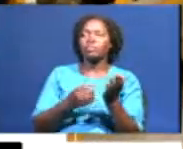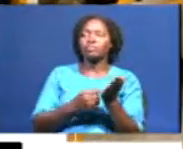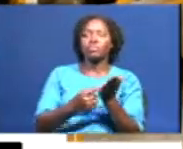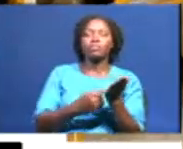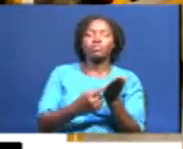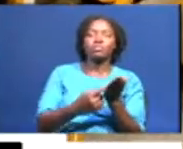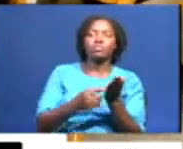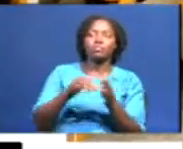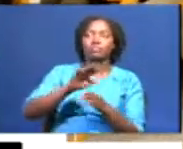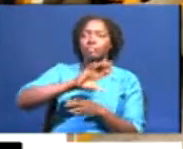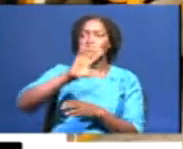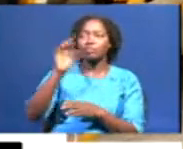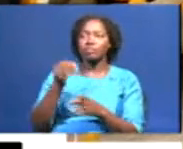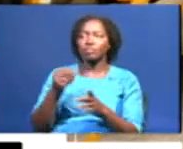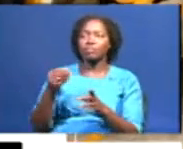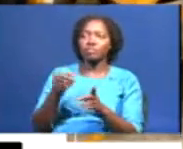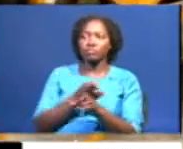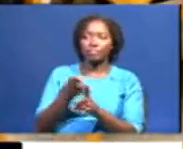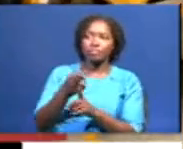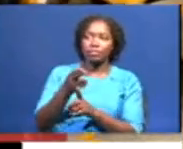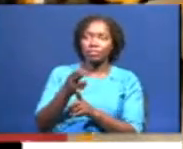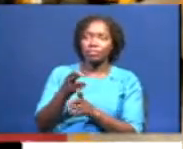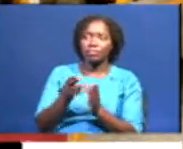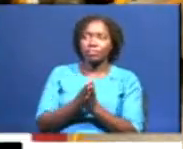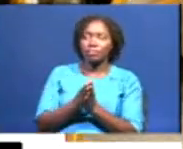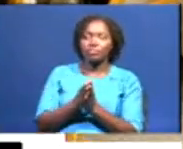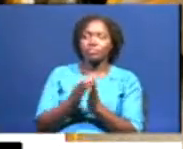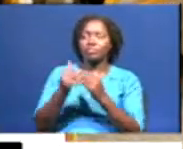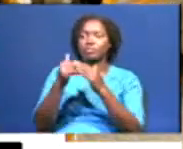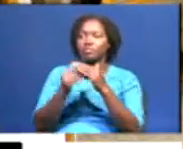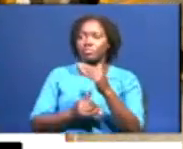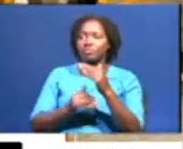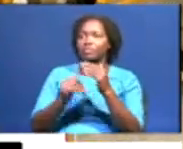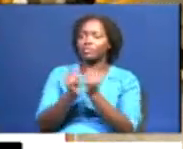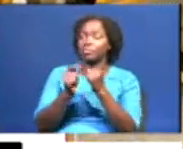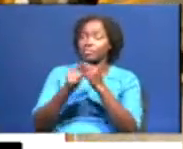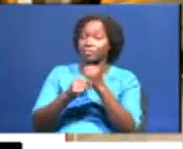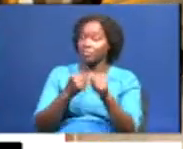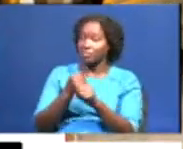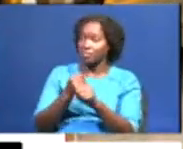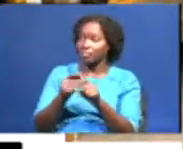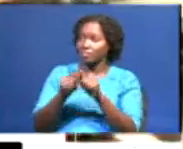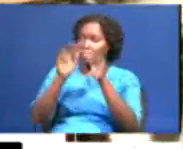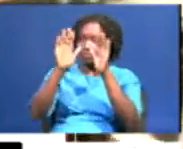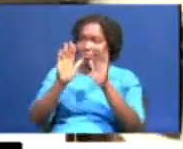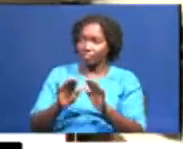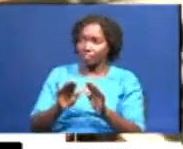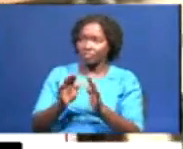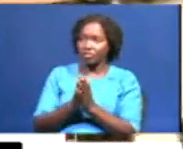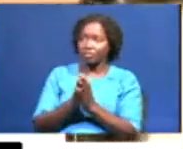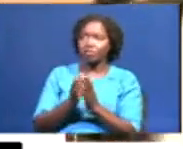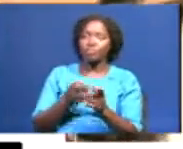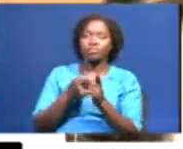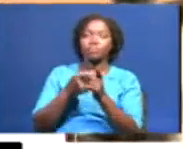bara Afrika kwa chipukizi, kitengo cha wachezaji wasiozidi umri wa miaka 16, huko Kisumu na kutuzwa hadhi ya